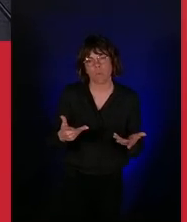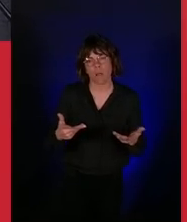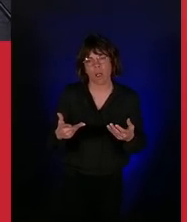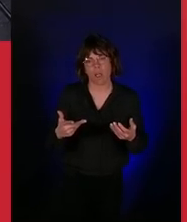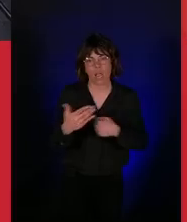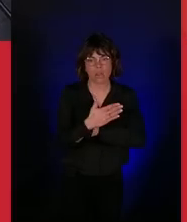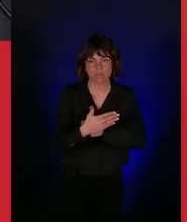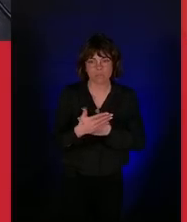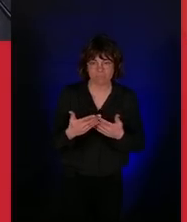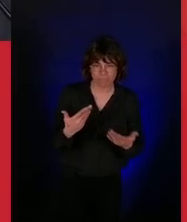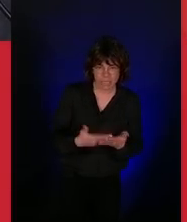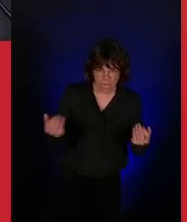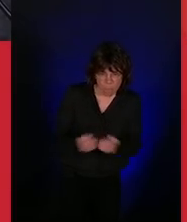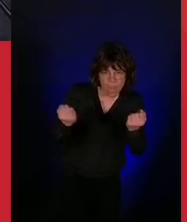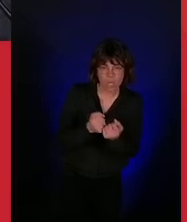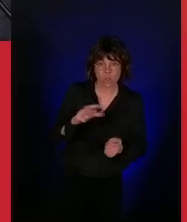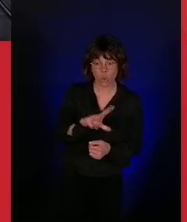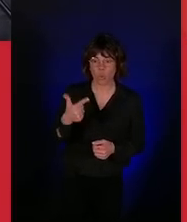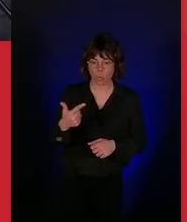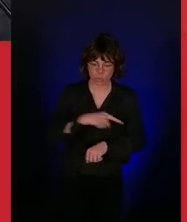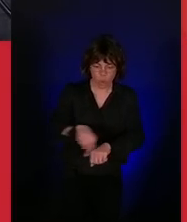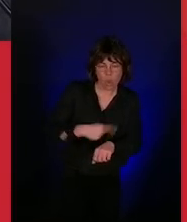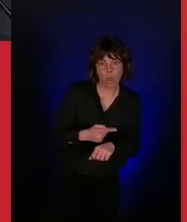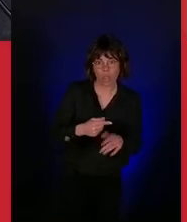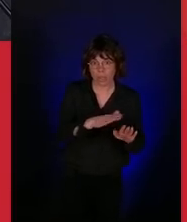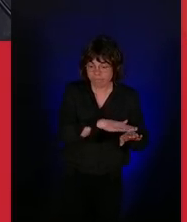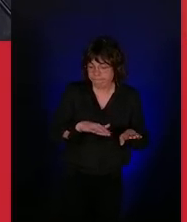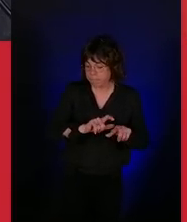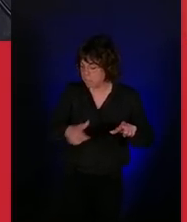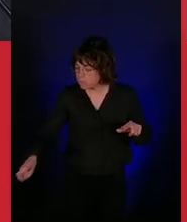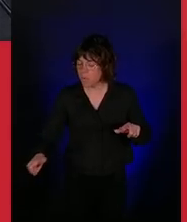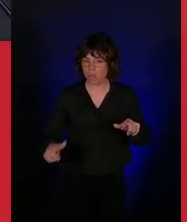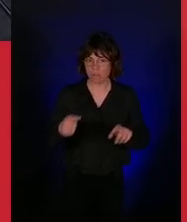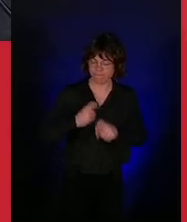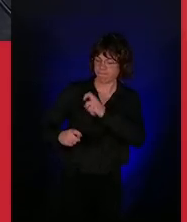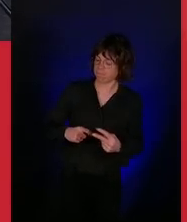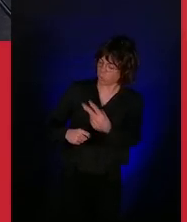des 32 heures, et aux différentes initiatives qui la jalonnent, retour